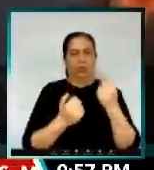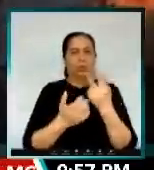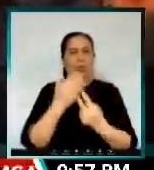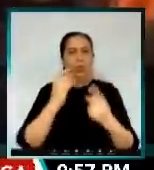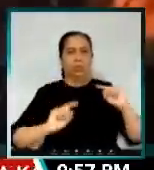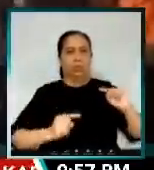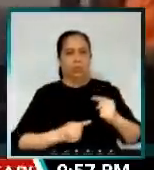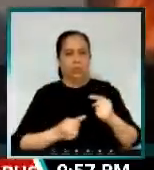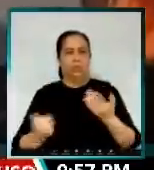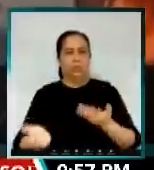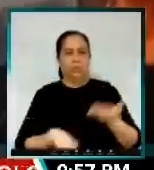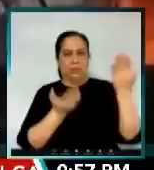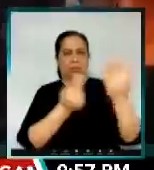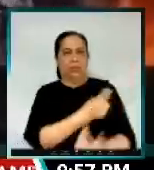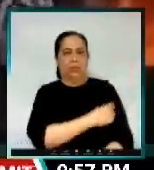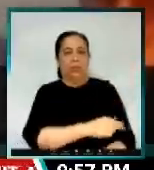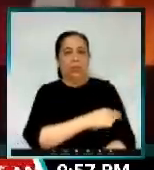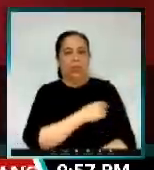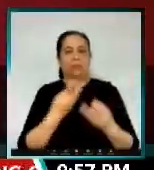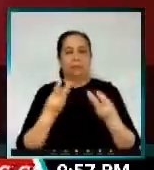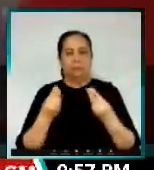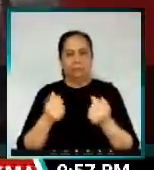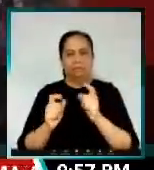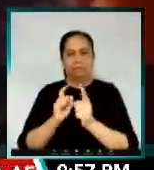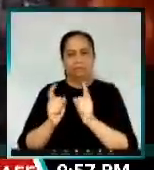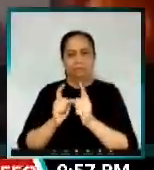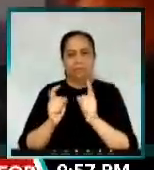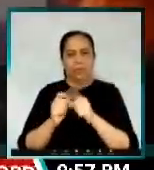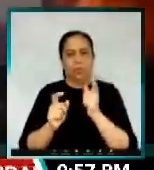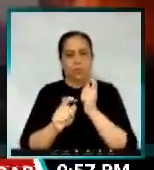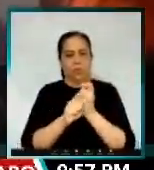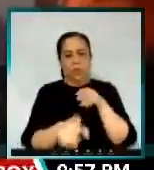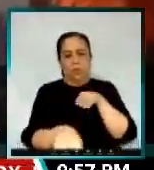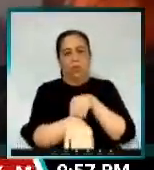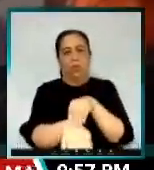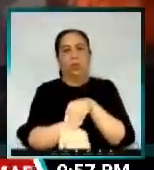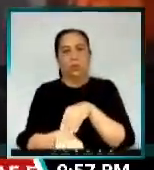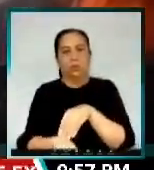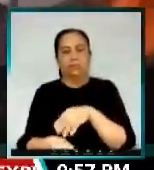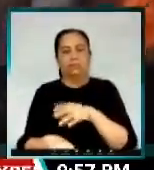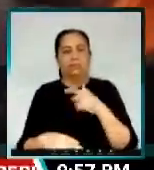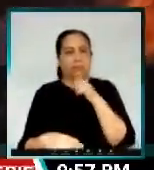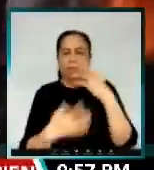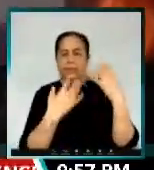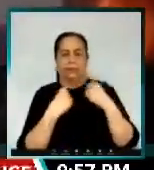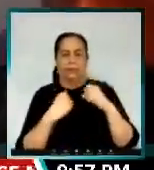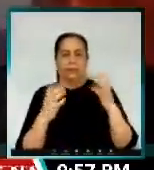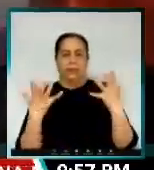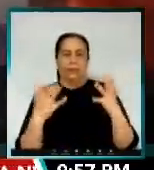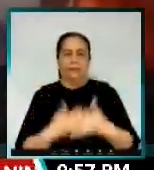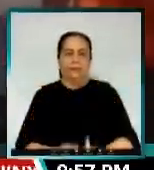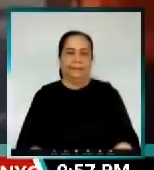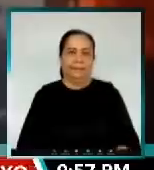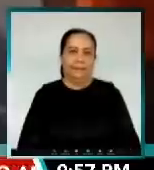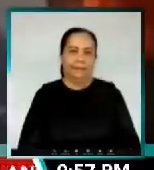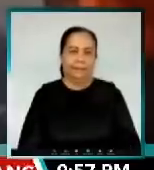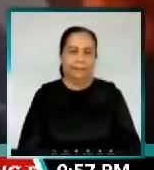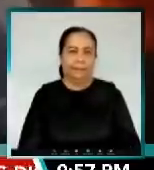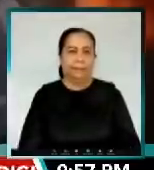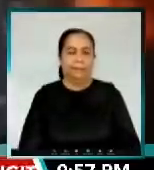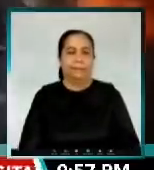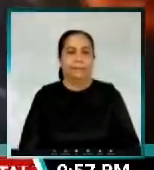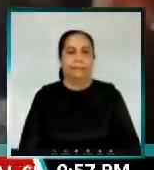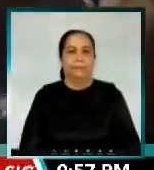ospital. Nakipag-areglo na ang truck driver na nakasalpok sa van at hindi na inaresto ng pulis. Darlene Kai, GMA